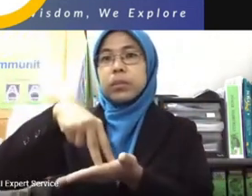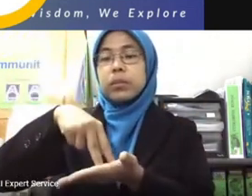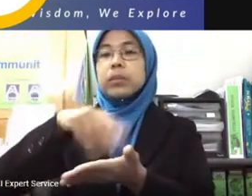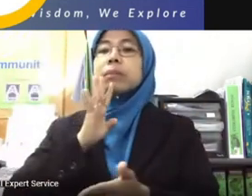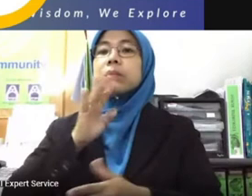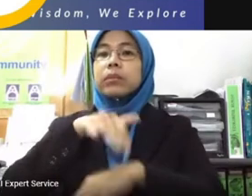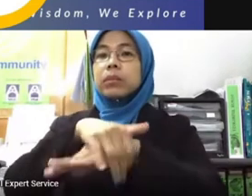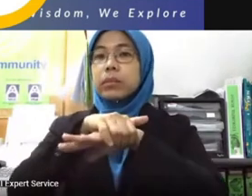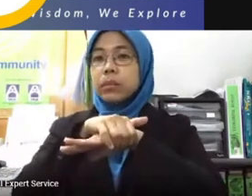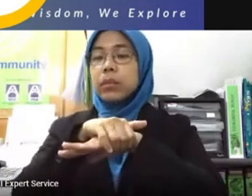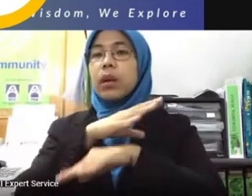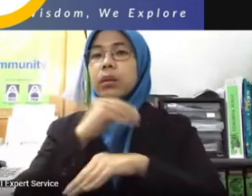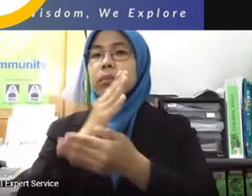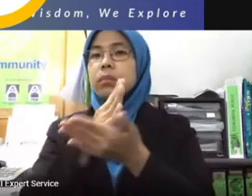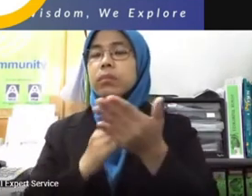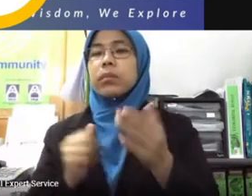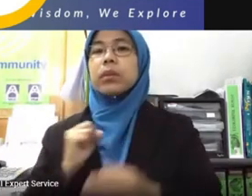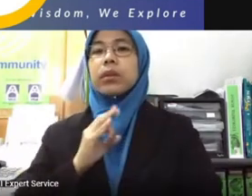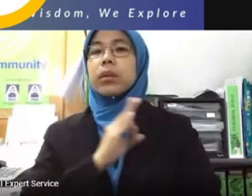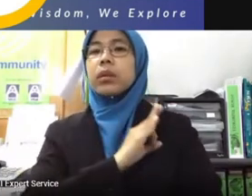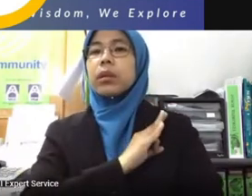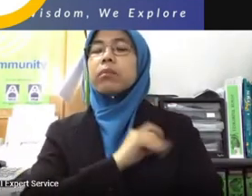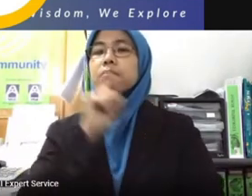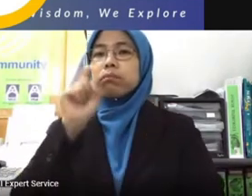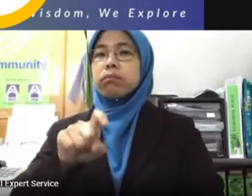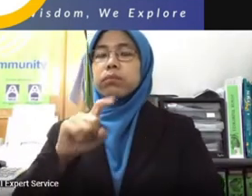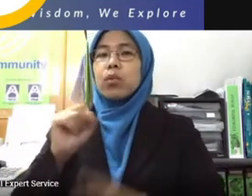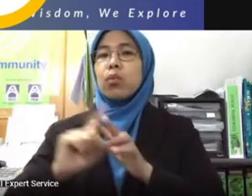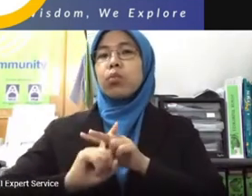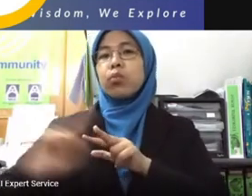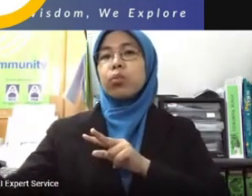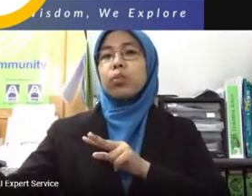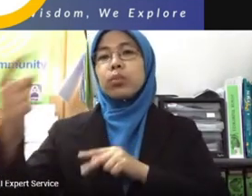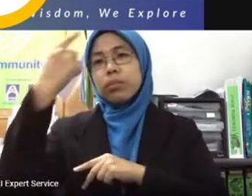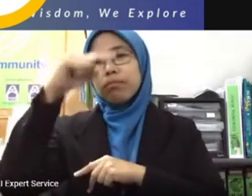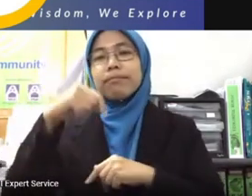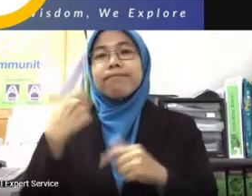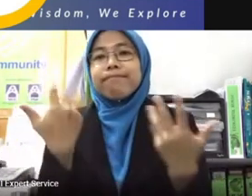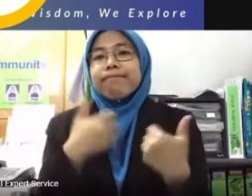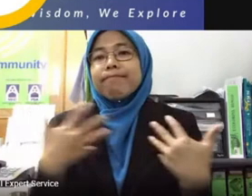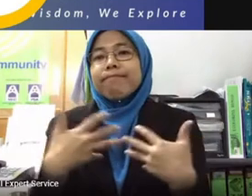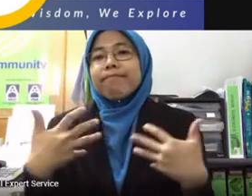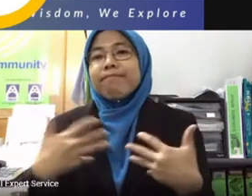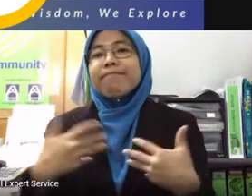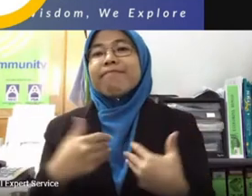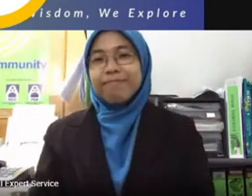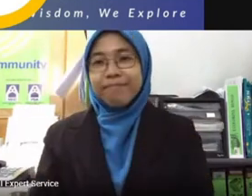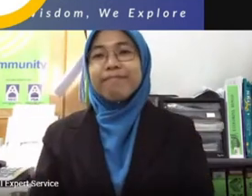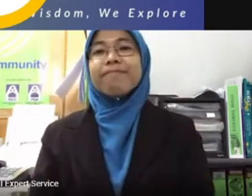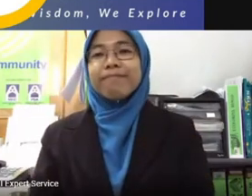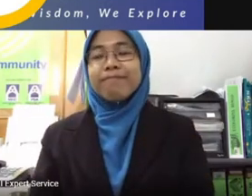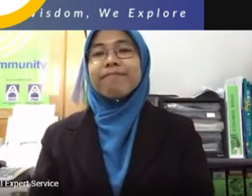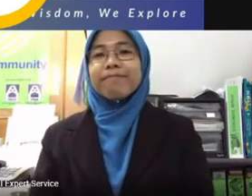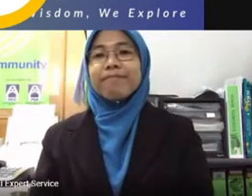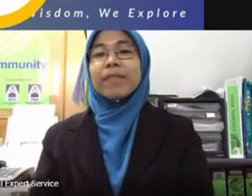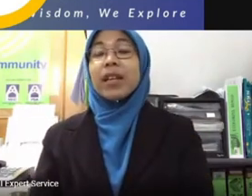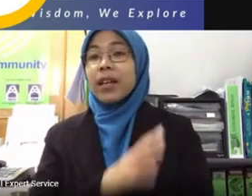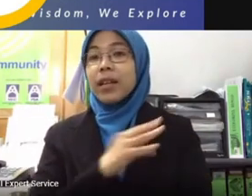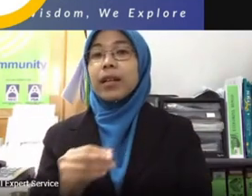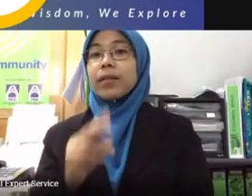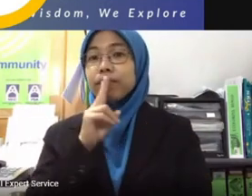Inggeris . Ada juga staff yang terpaksa lari daripada sesi tersebut disebabkan ialah dia terlalu nervous . Jadi